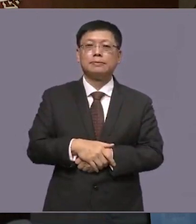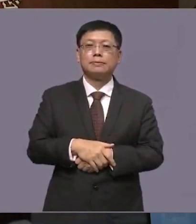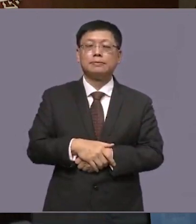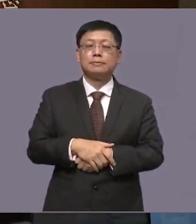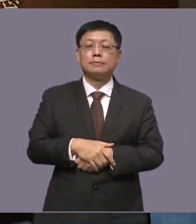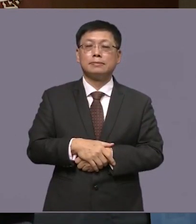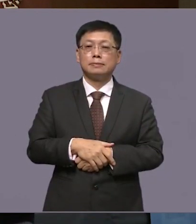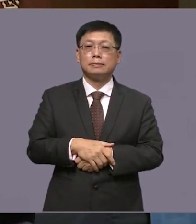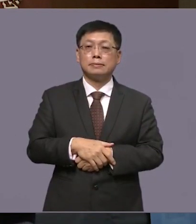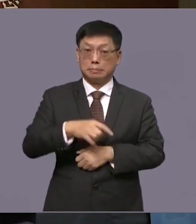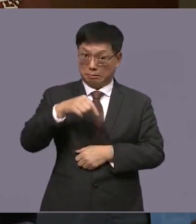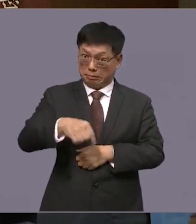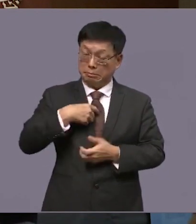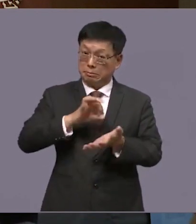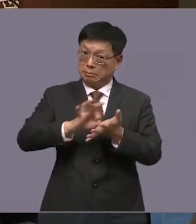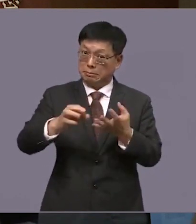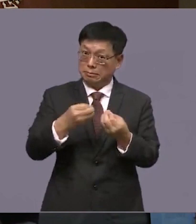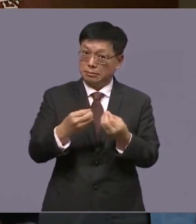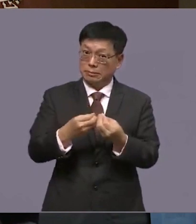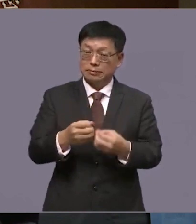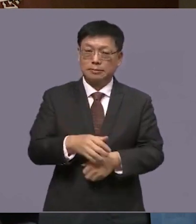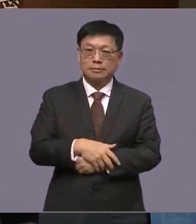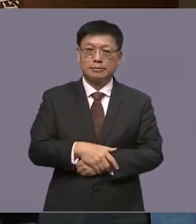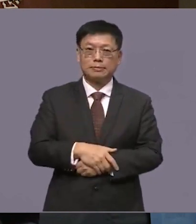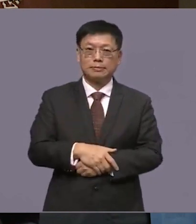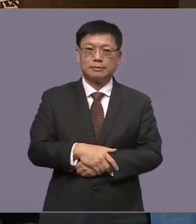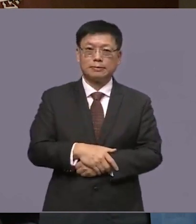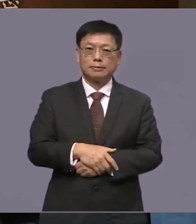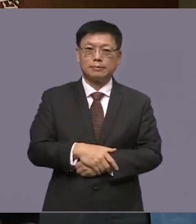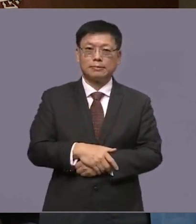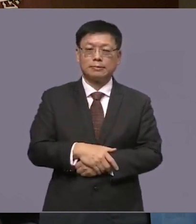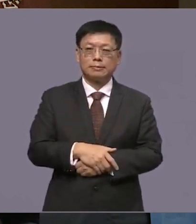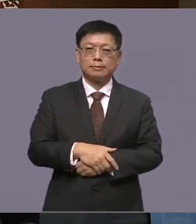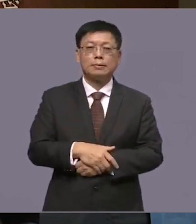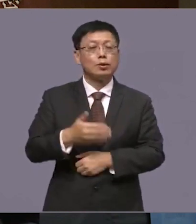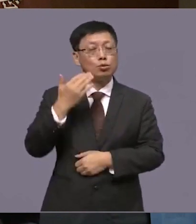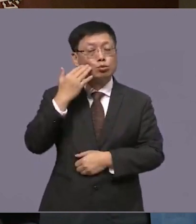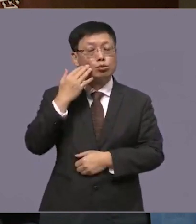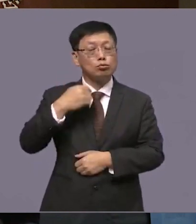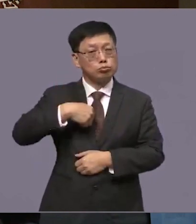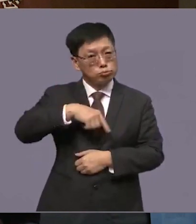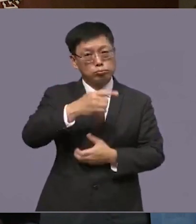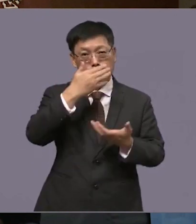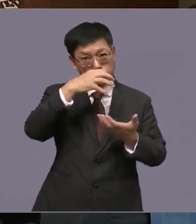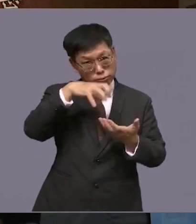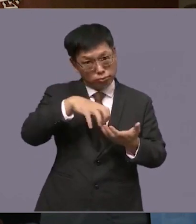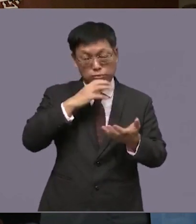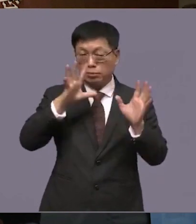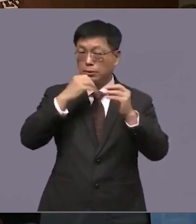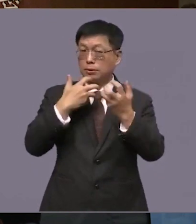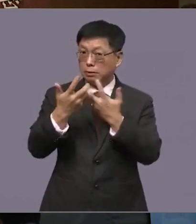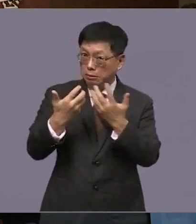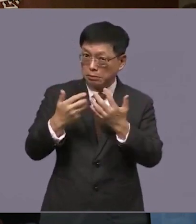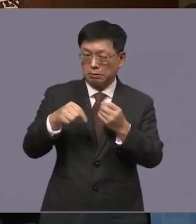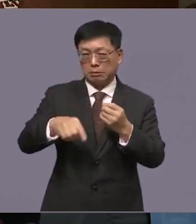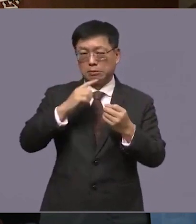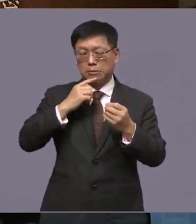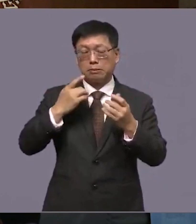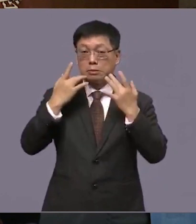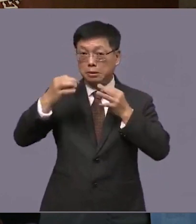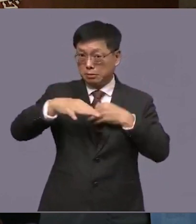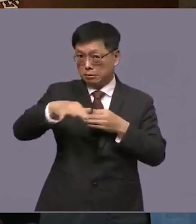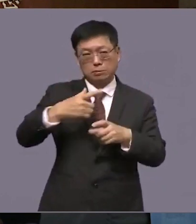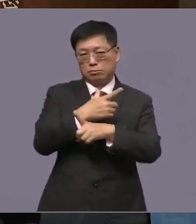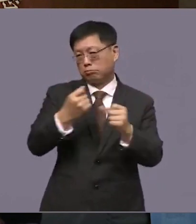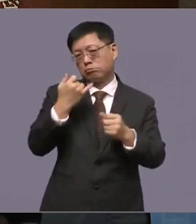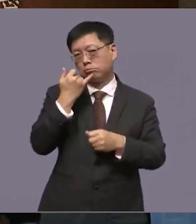这个五倍券怎么样使用呢？你去餐饮、夜市、市场，你都可以